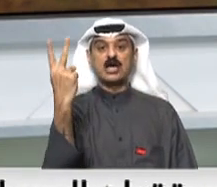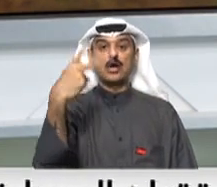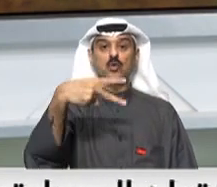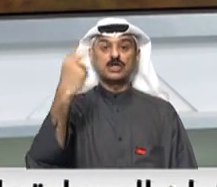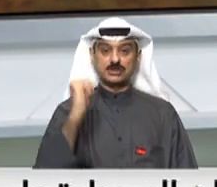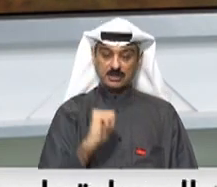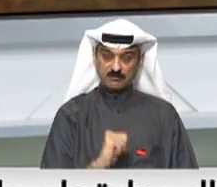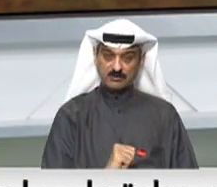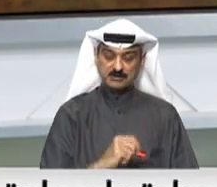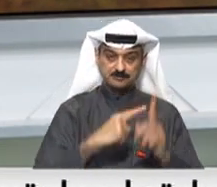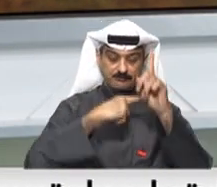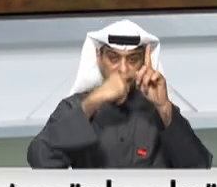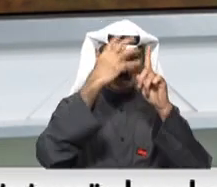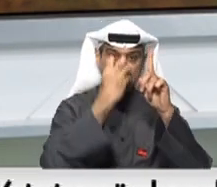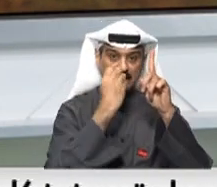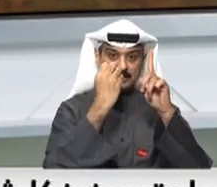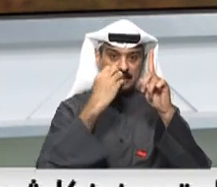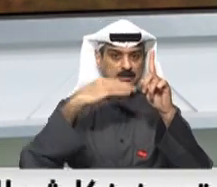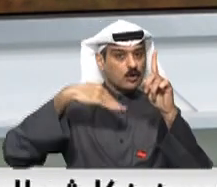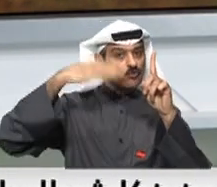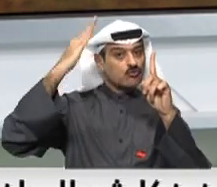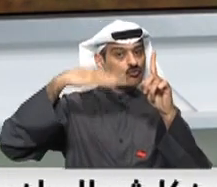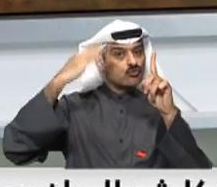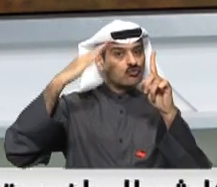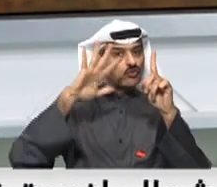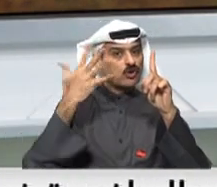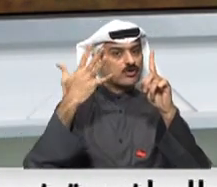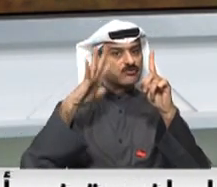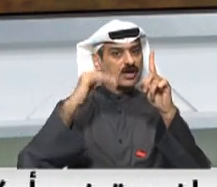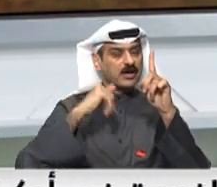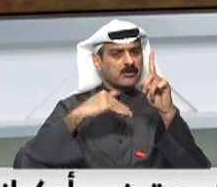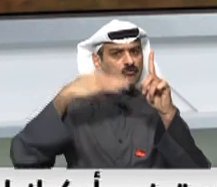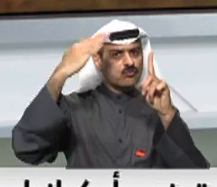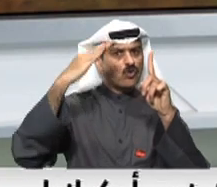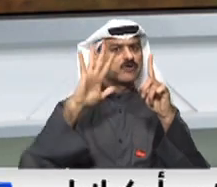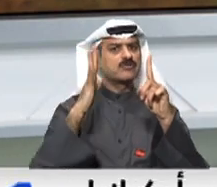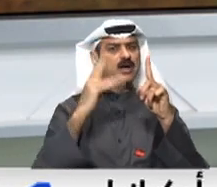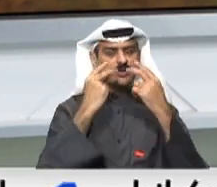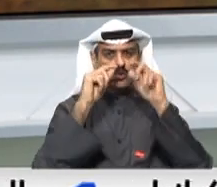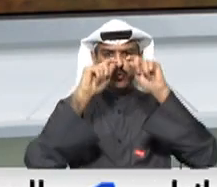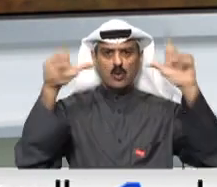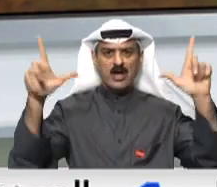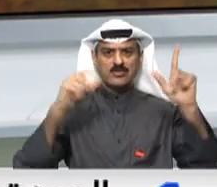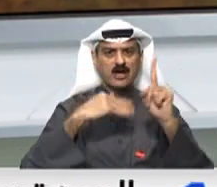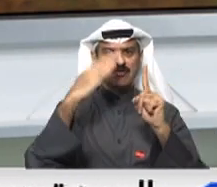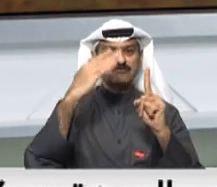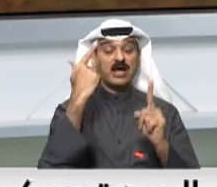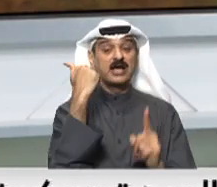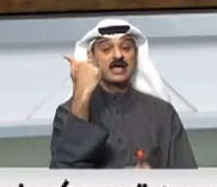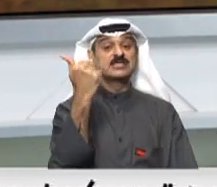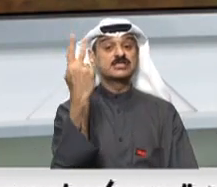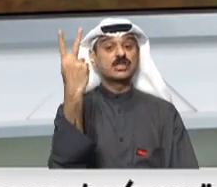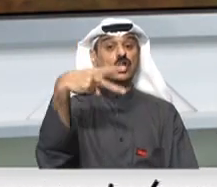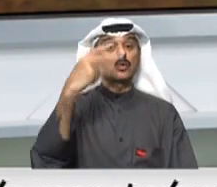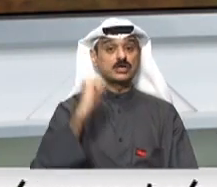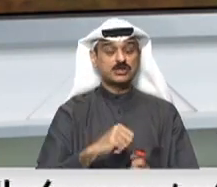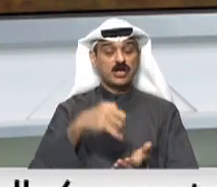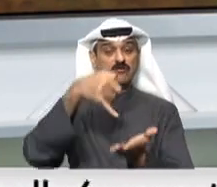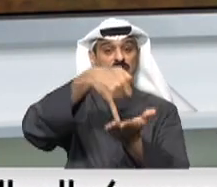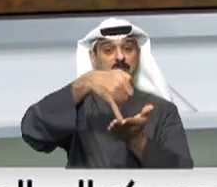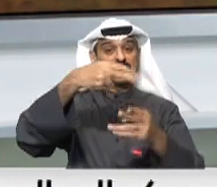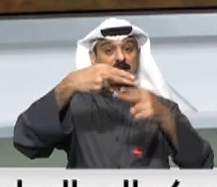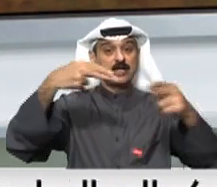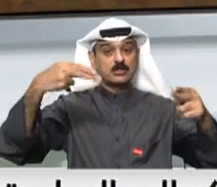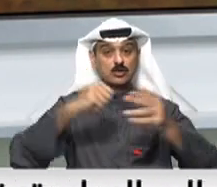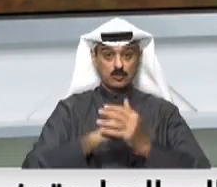بساعه ودرجات الحراره العظمى متوقعه لاحظ ارتفاع نسبي في درجات الحراره قد تصل الى 26 درجه مئويه في مدينه الكويت